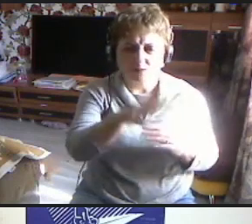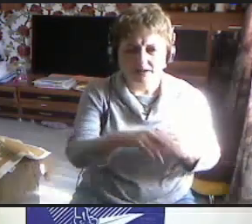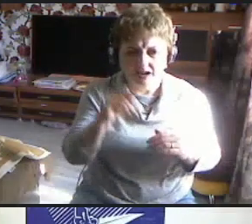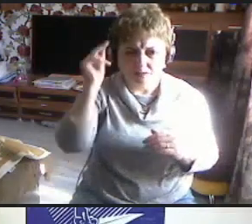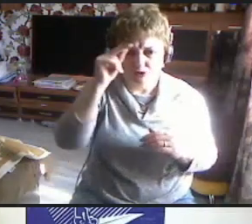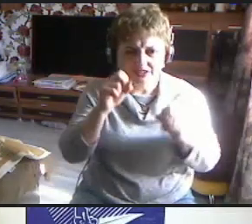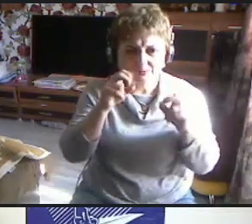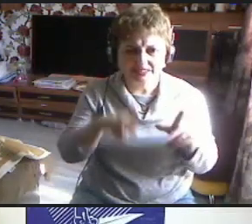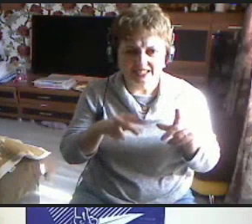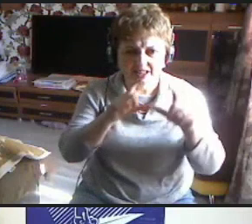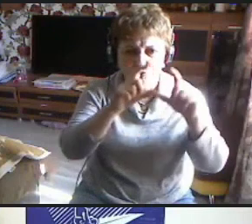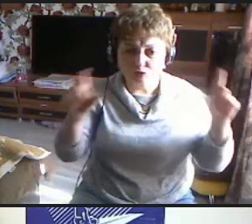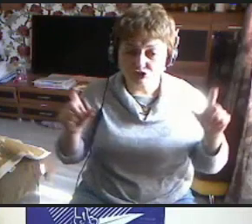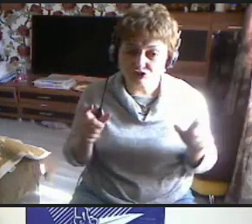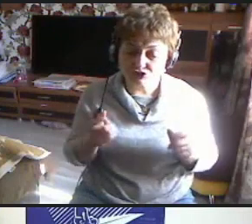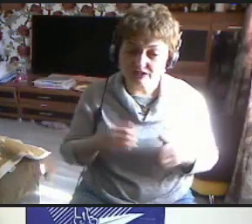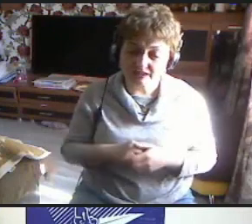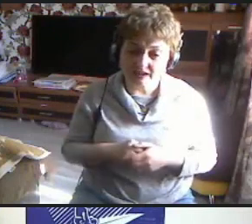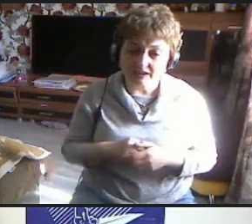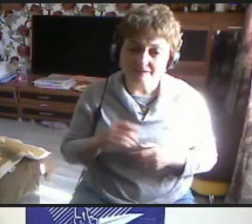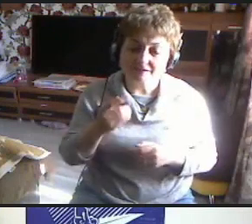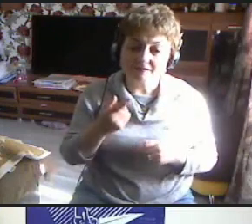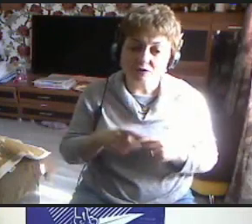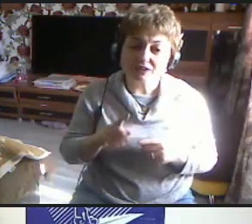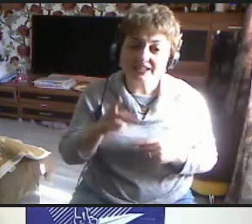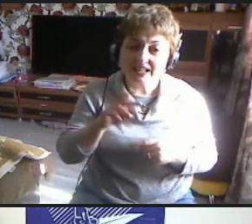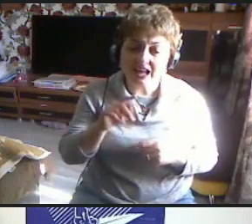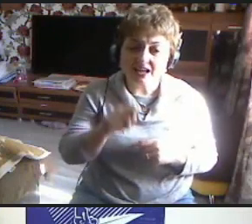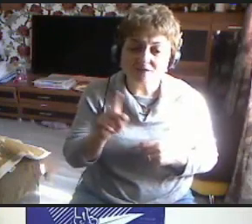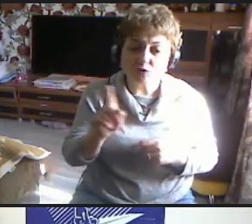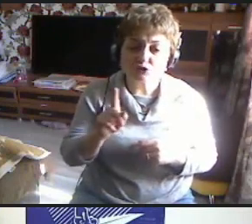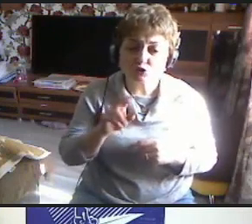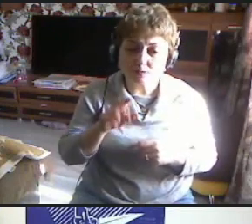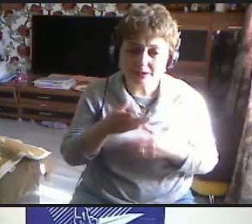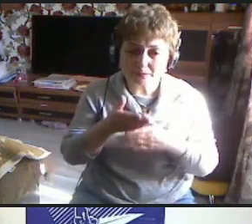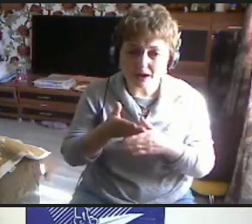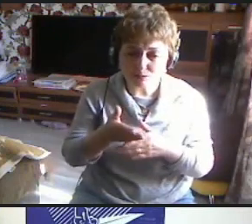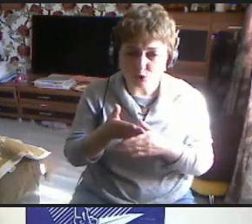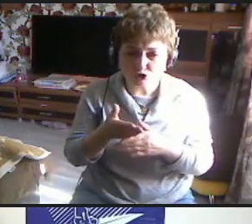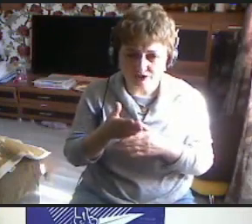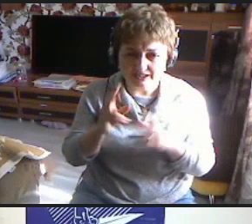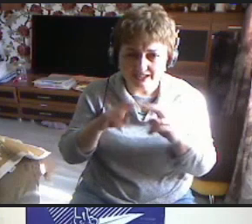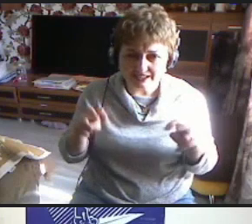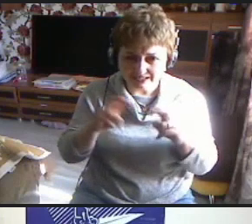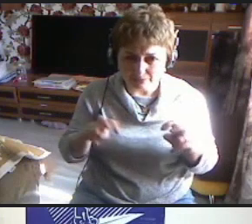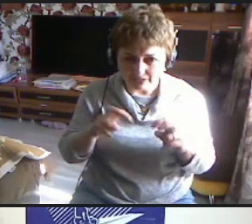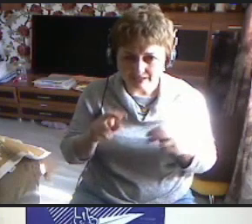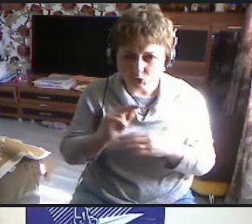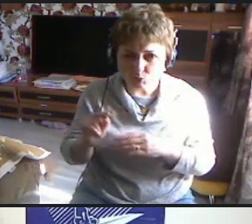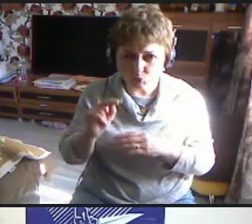учреждениях. Вот для того, чтобы помочь разобраться учителю в